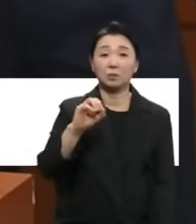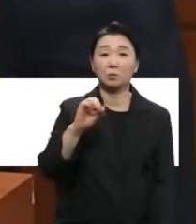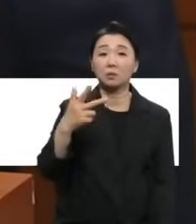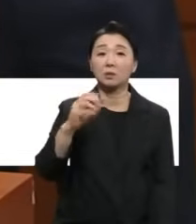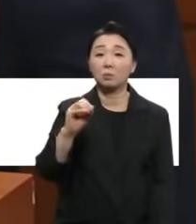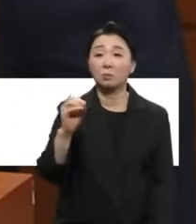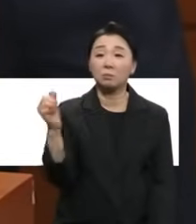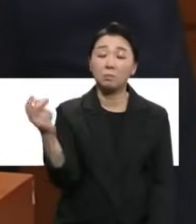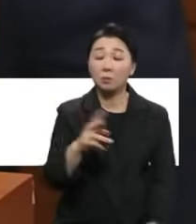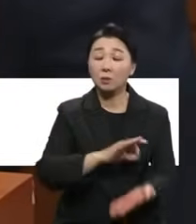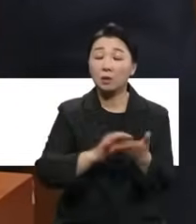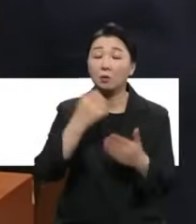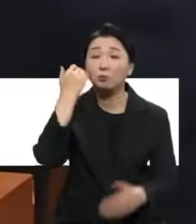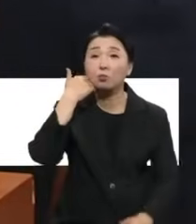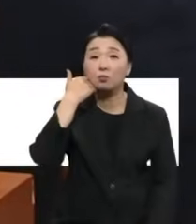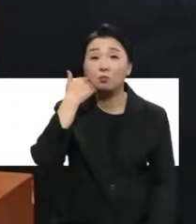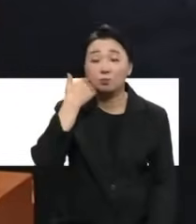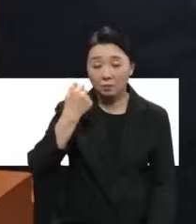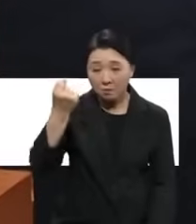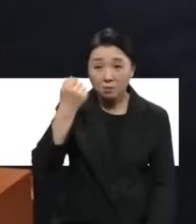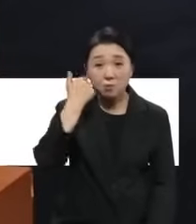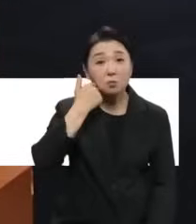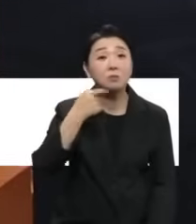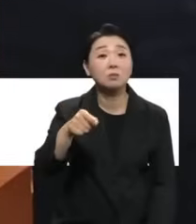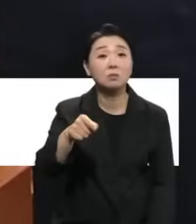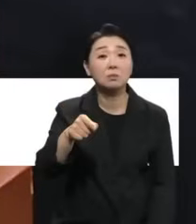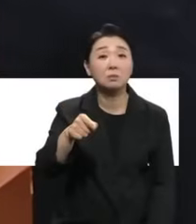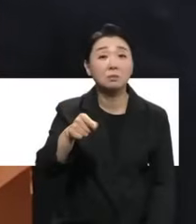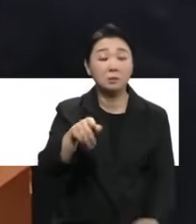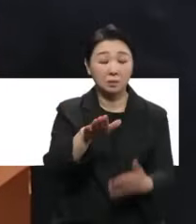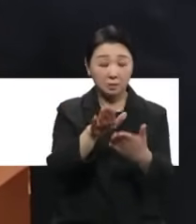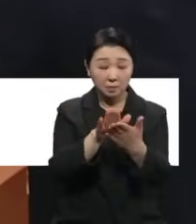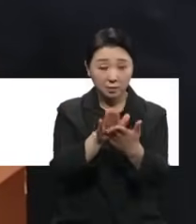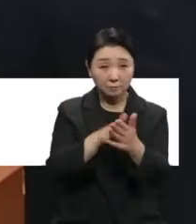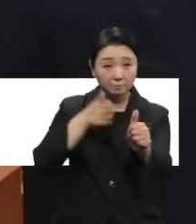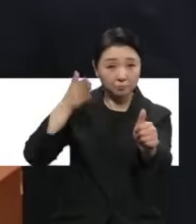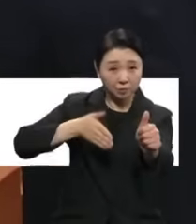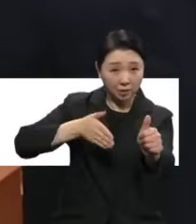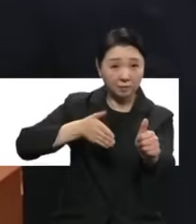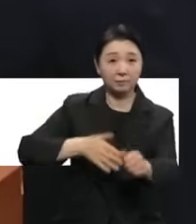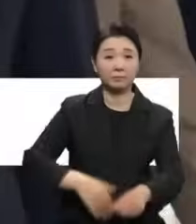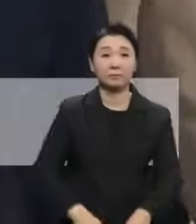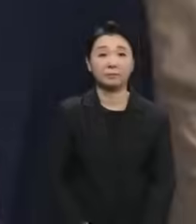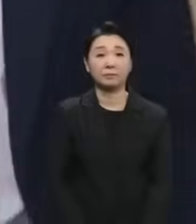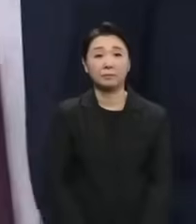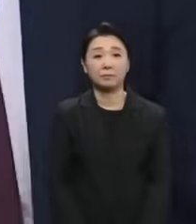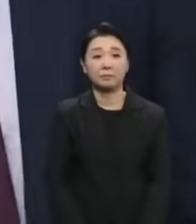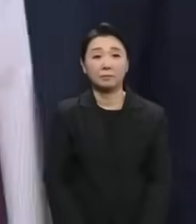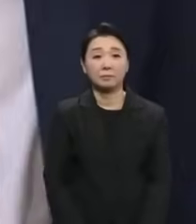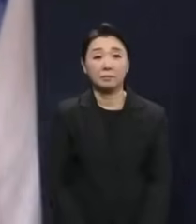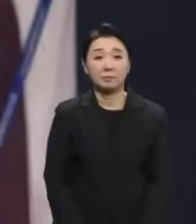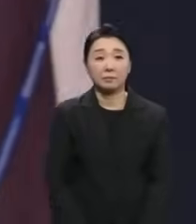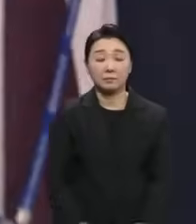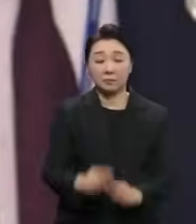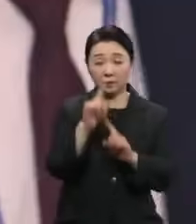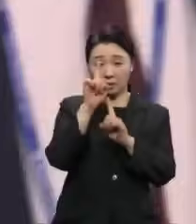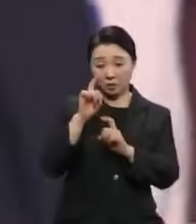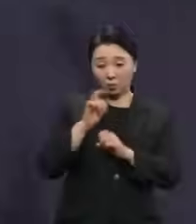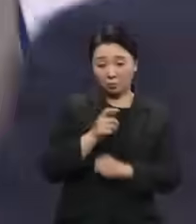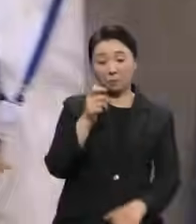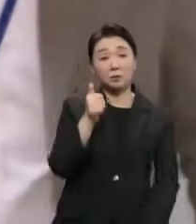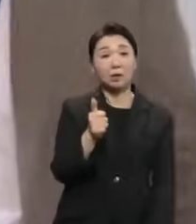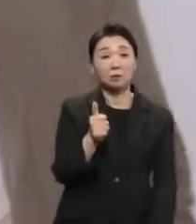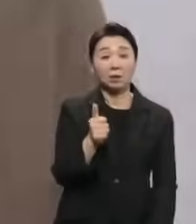02-800-7070 번호 사용 주체가 누구인지 위원장님께서 지금 바로 요청해 주시기 바랍니다. 이종섭 당시 국방부